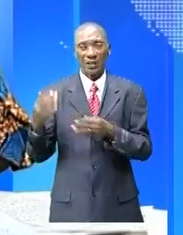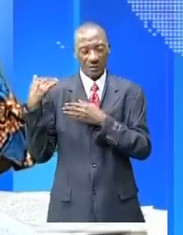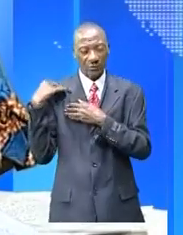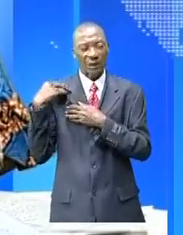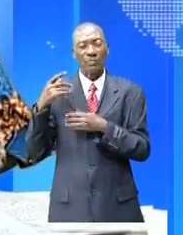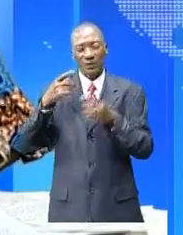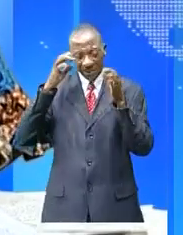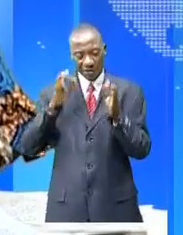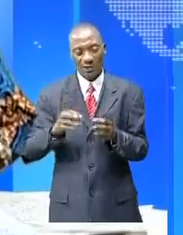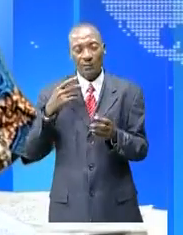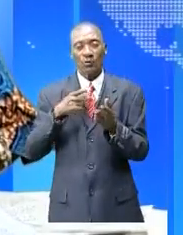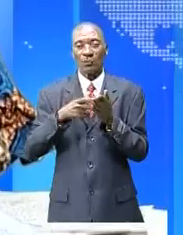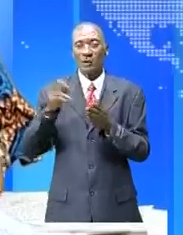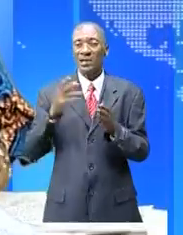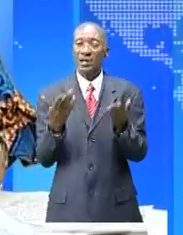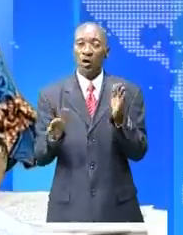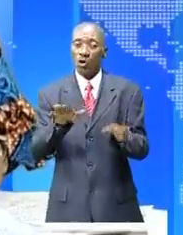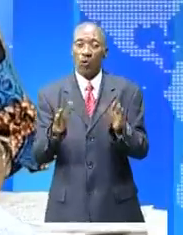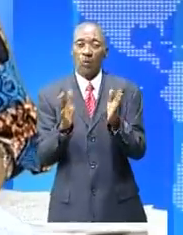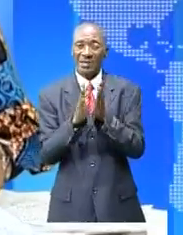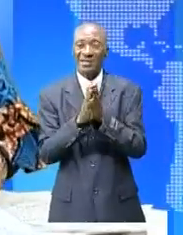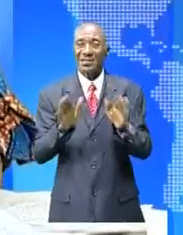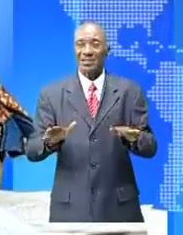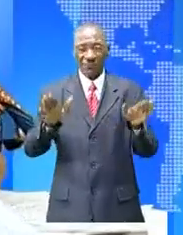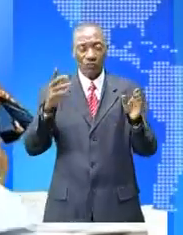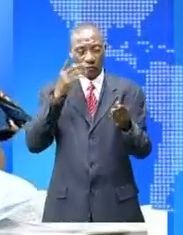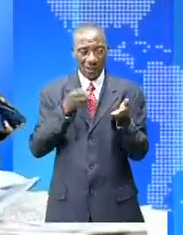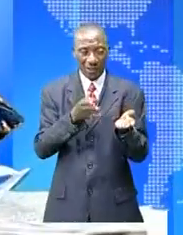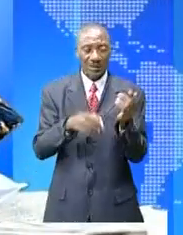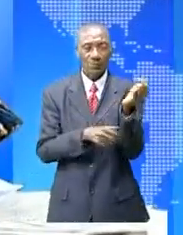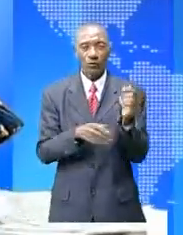et international, vol passagers et cargo.